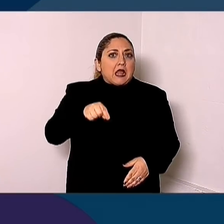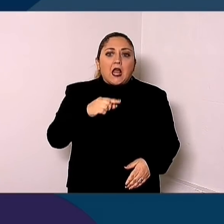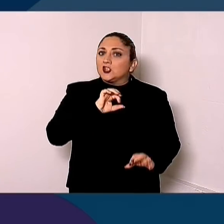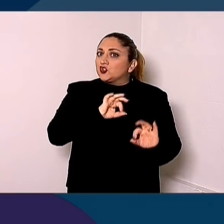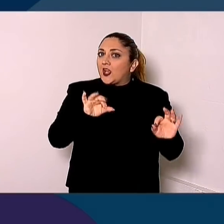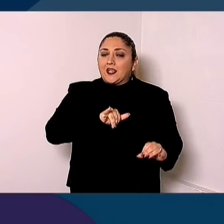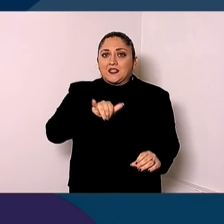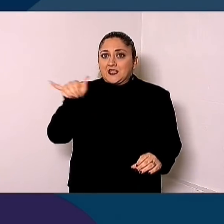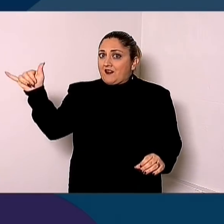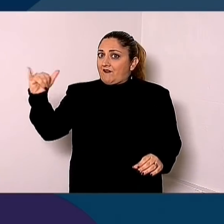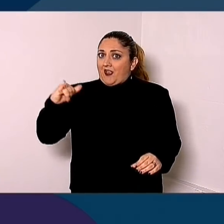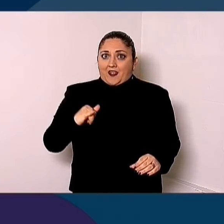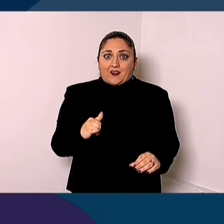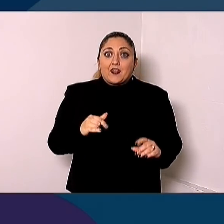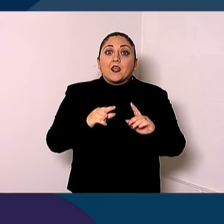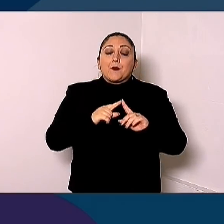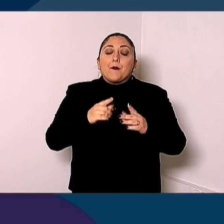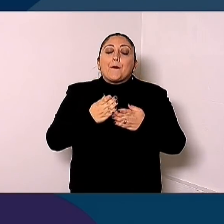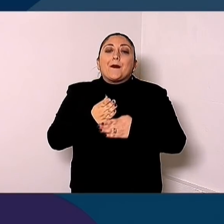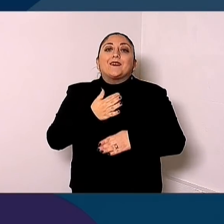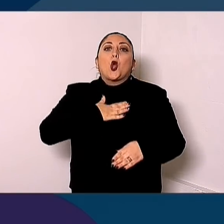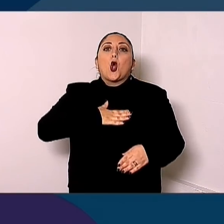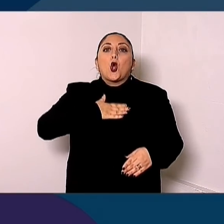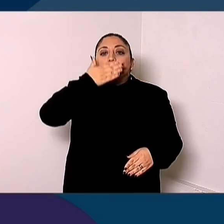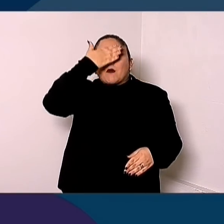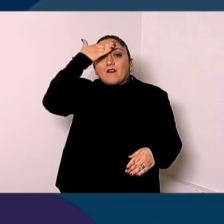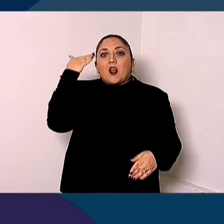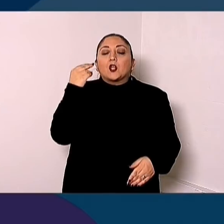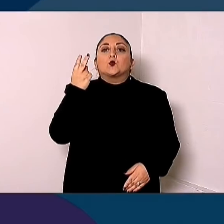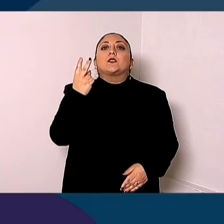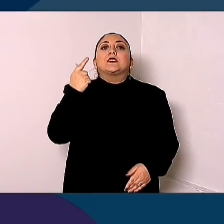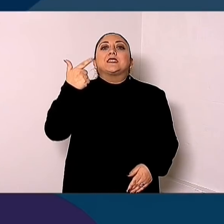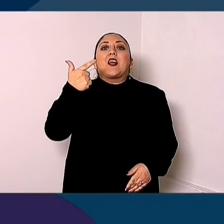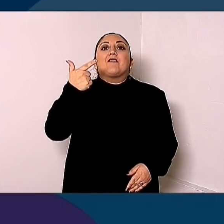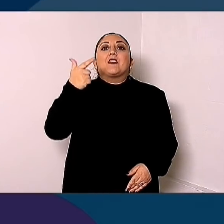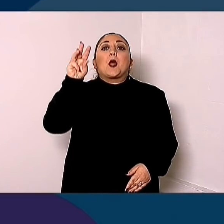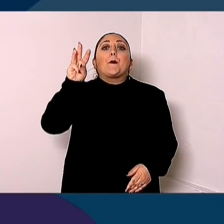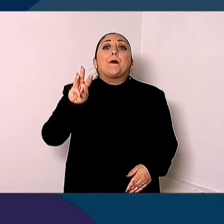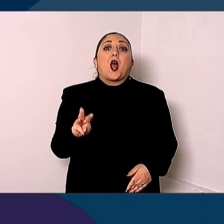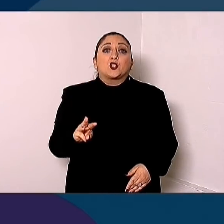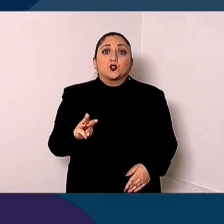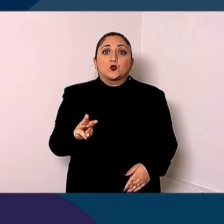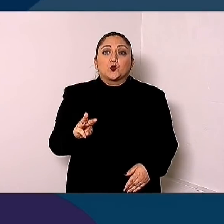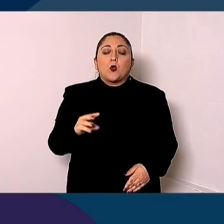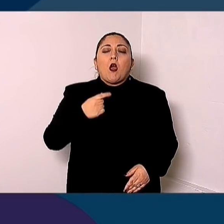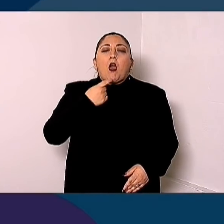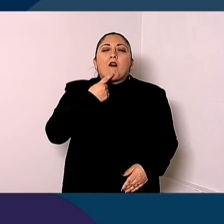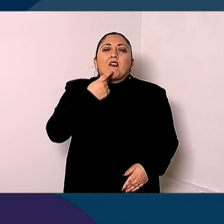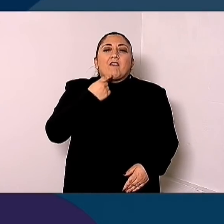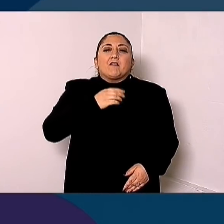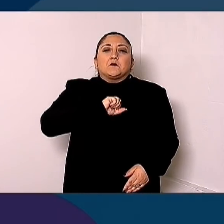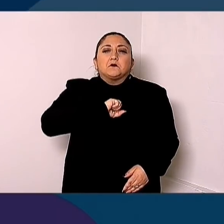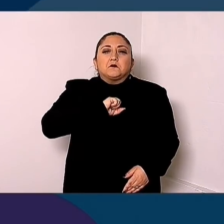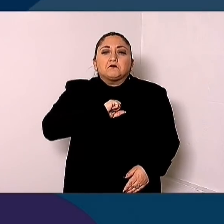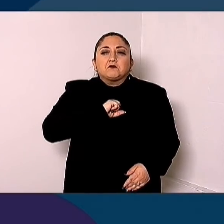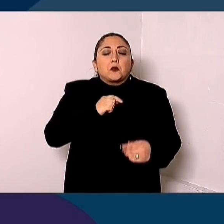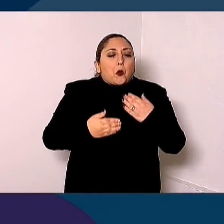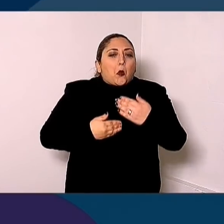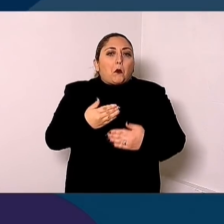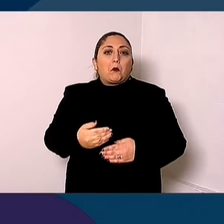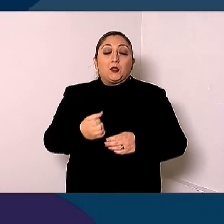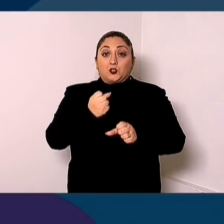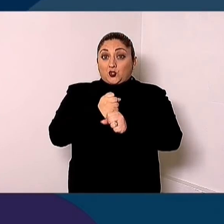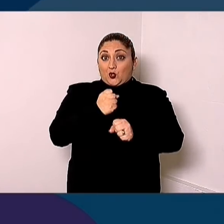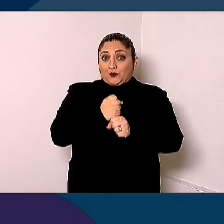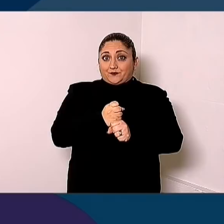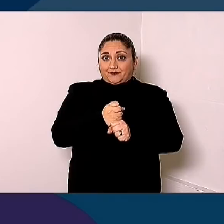kellu sintomi fis-27 ta' Marzu. U peress li dal-persuna kellu sintomi li huma vera ħfief, però u xorta baqa jmur